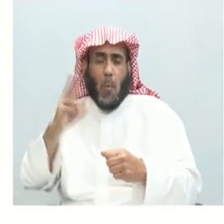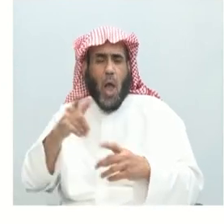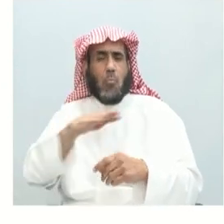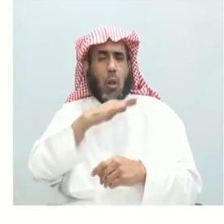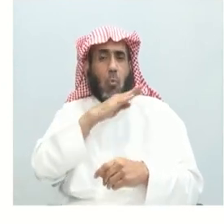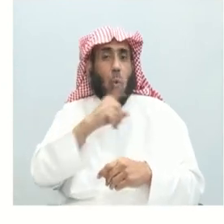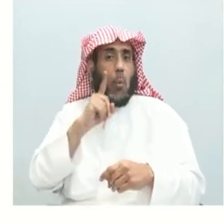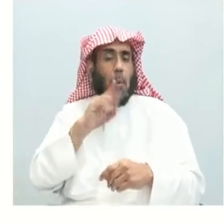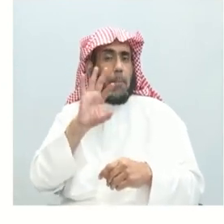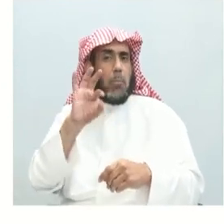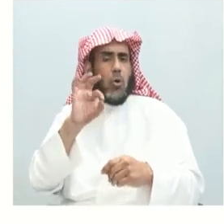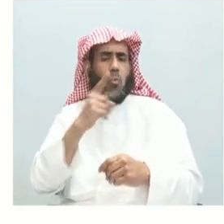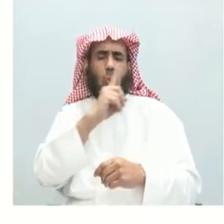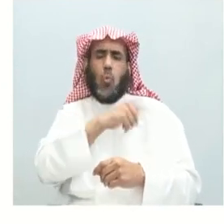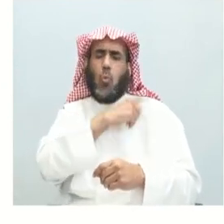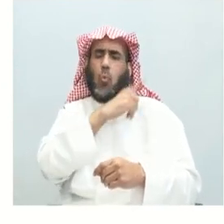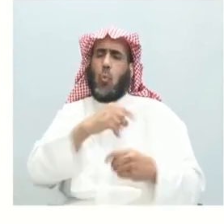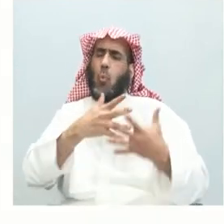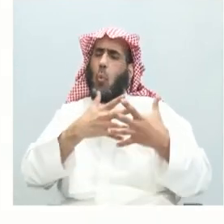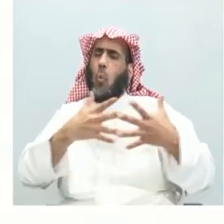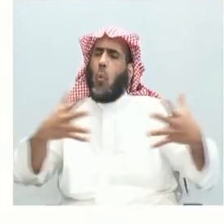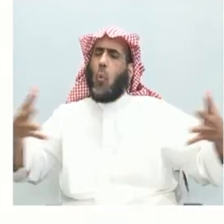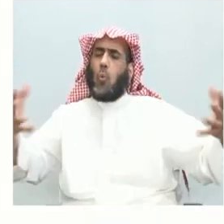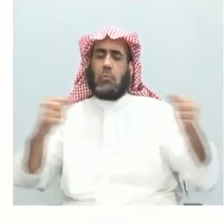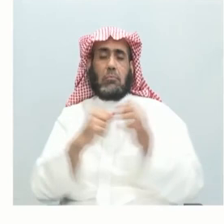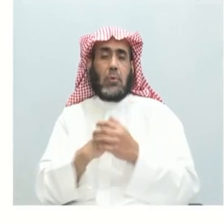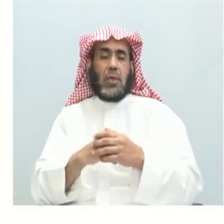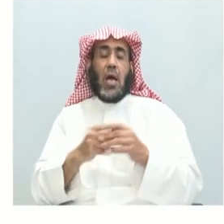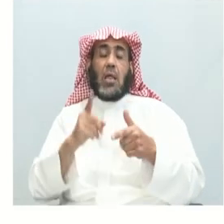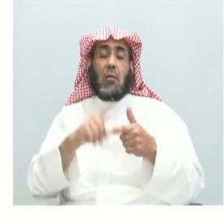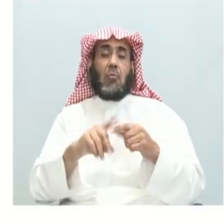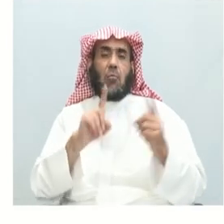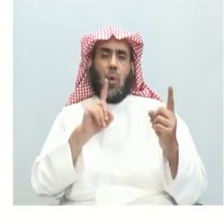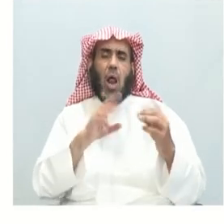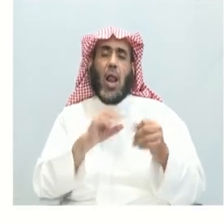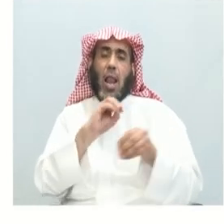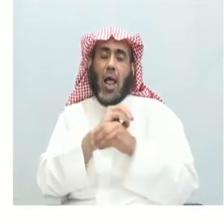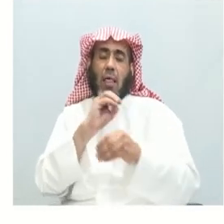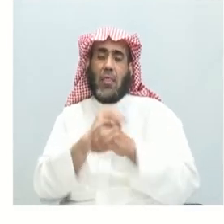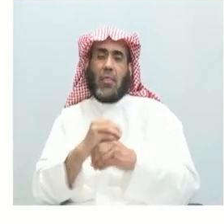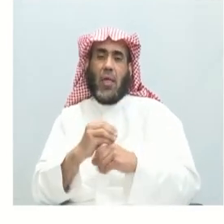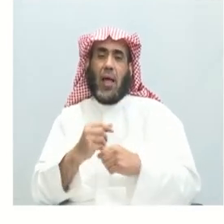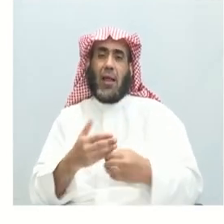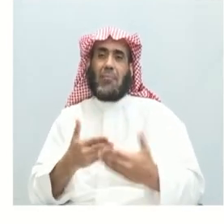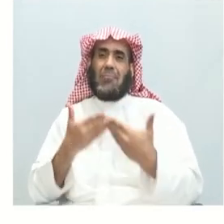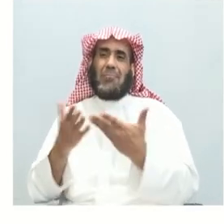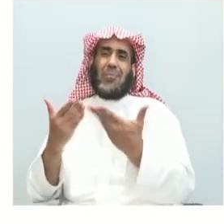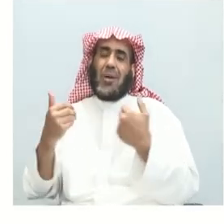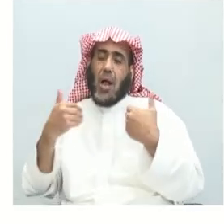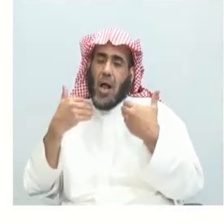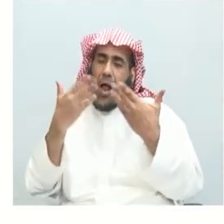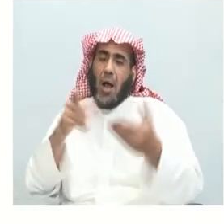الوالدين من ماذا من كبائر الذنوب ايضا في المقابل الحث على اكرام ماذا